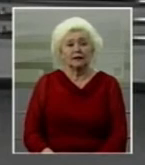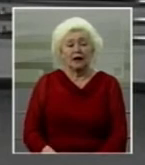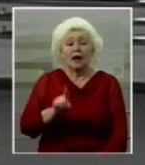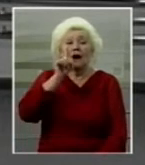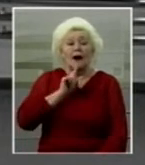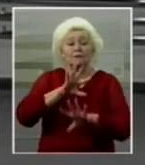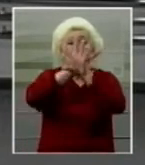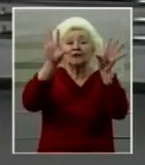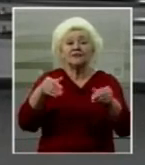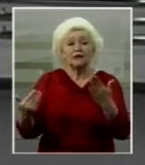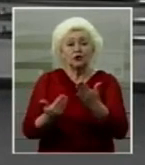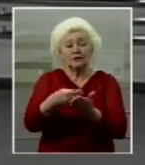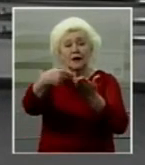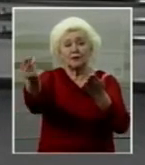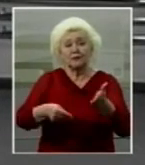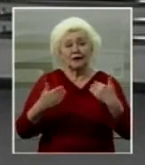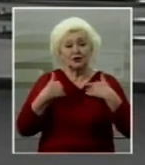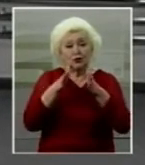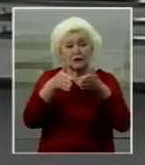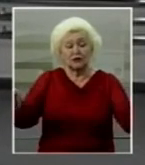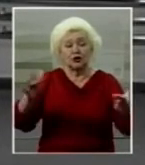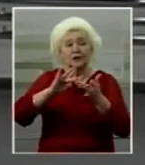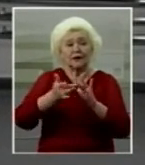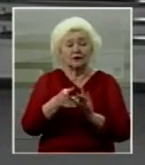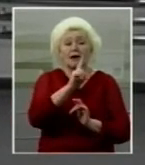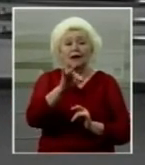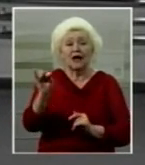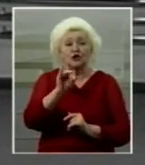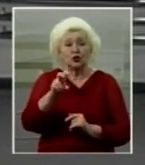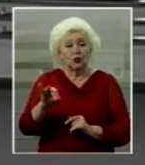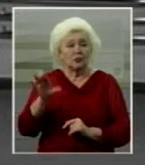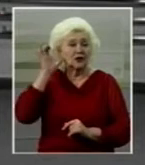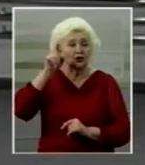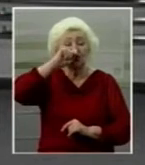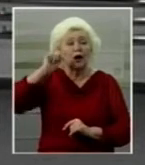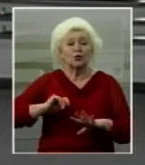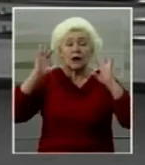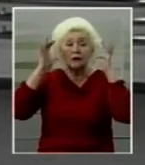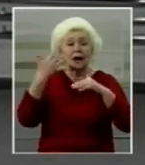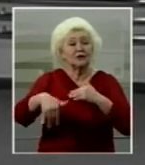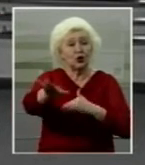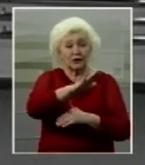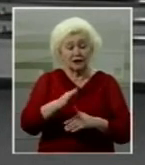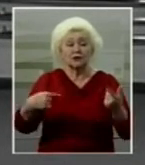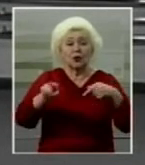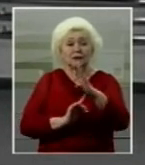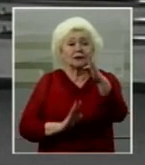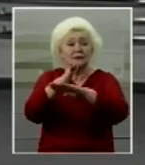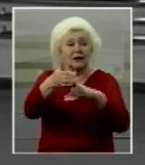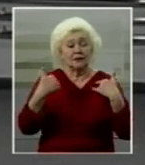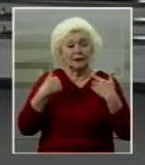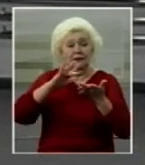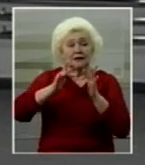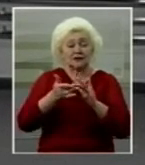А поки що це всі новини. Підписуйтесь на нашу сторінку у Фейсбуці та канал в Ютубі, слухайте Українське радіо Херсон, а також заходьте на наш